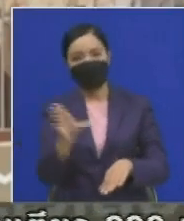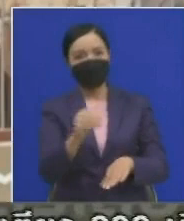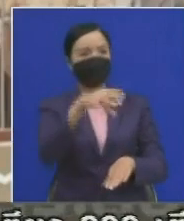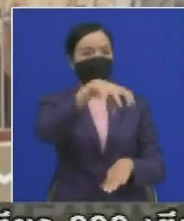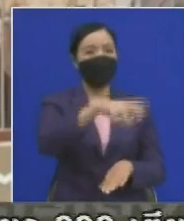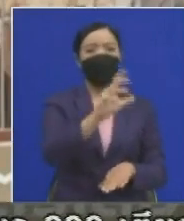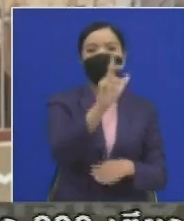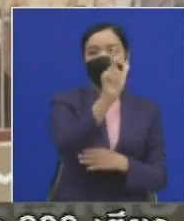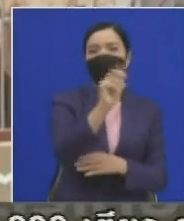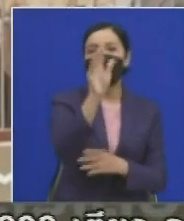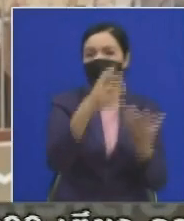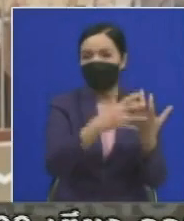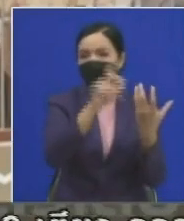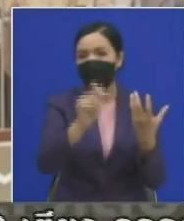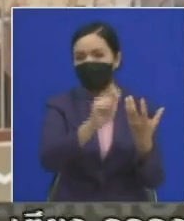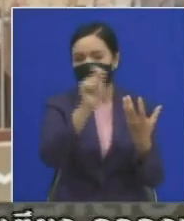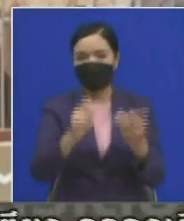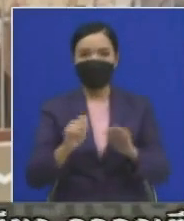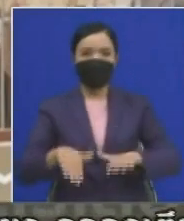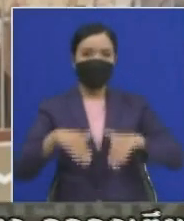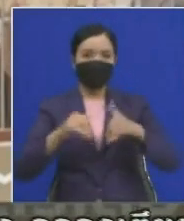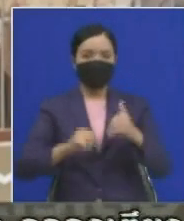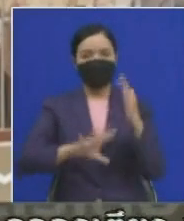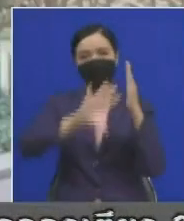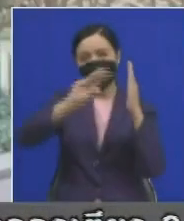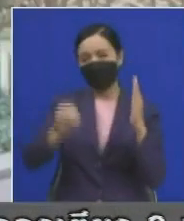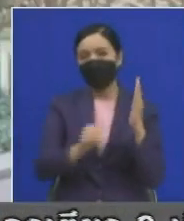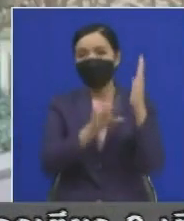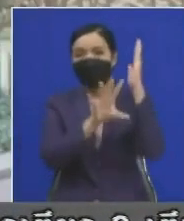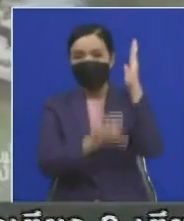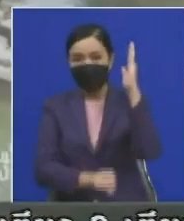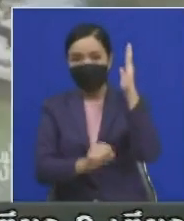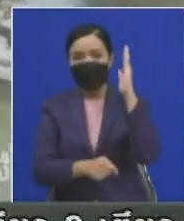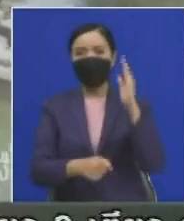chea โซน Australia โซนอเมริกา ใต้ สวนสัตเด็ก